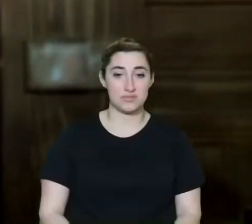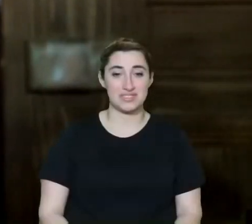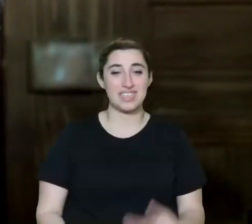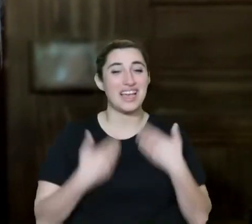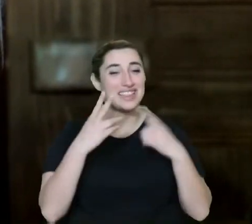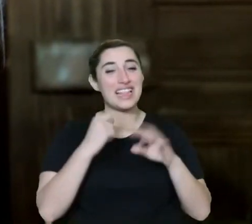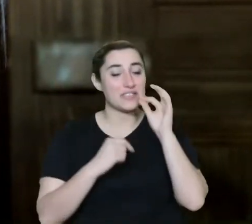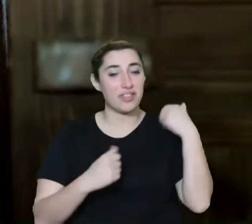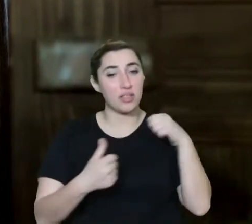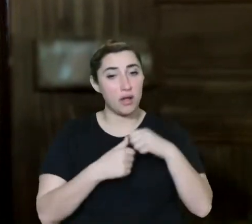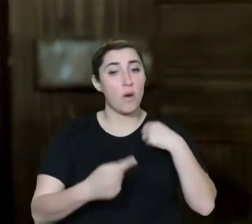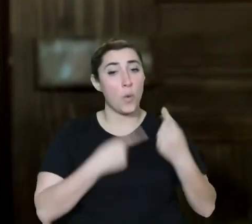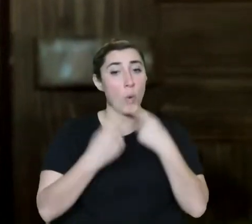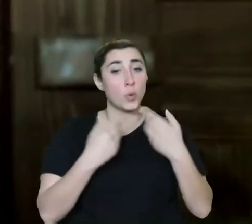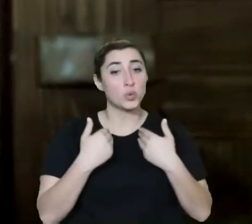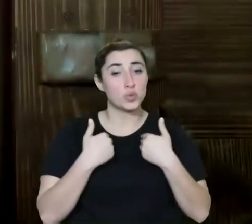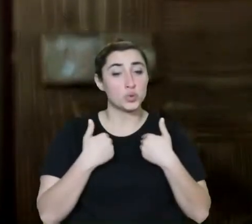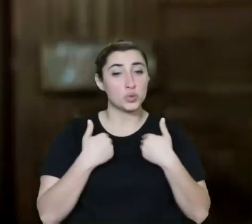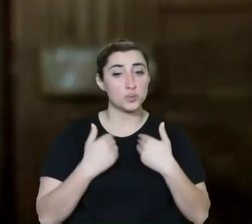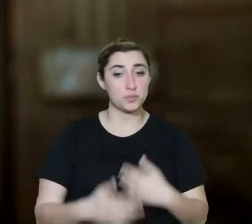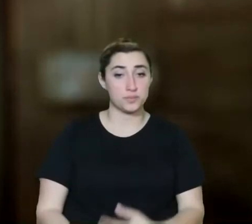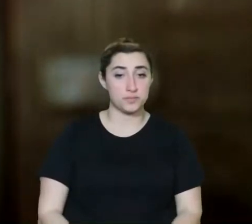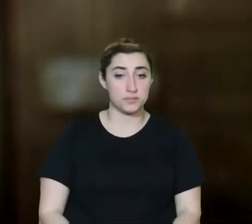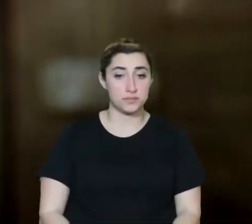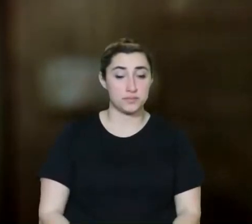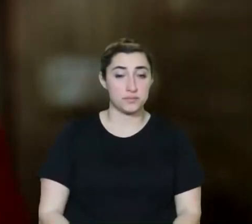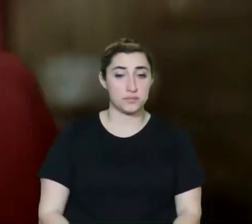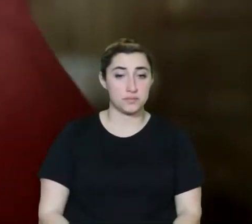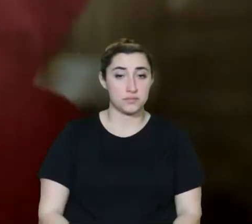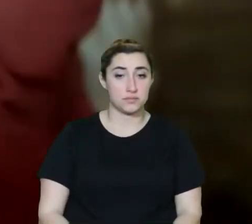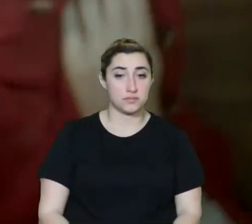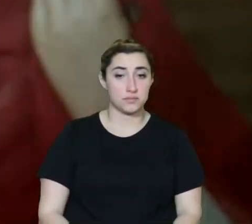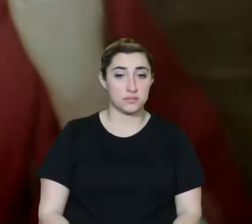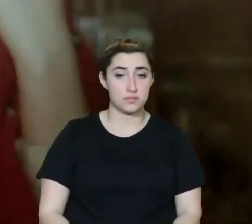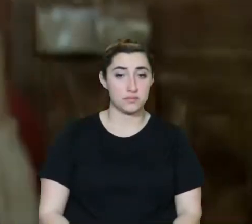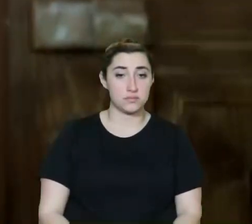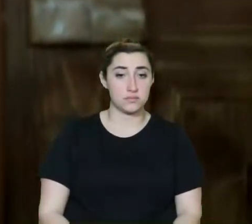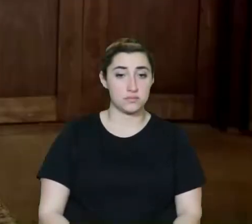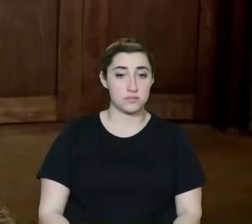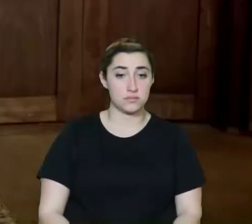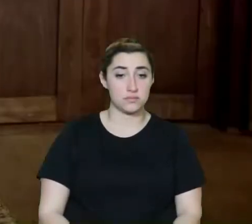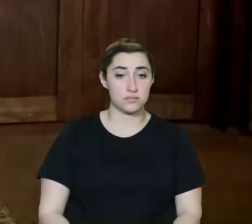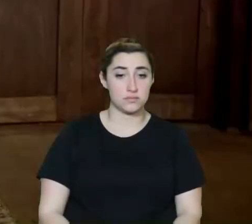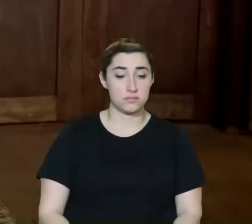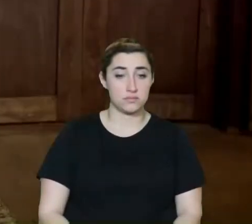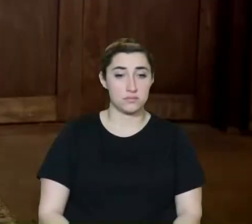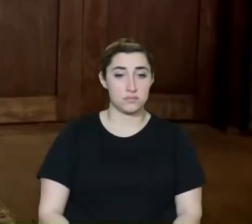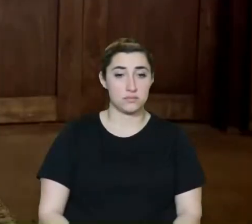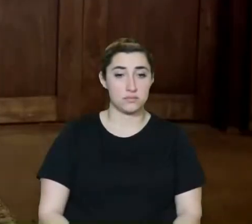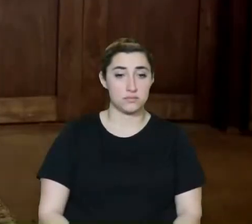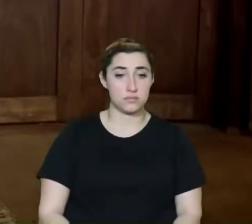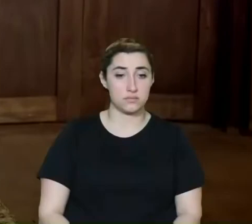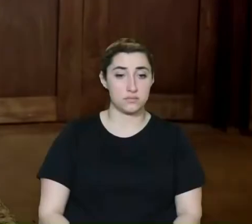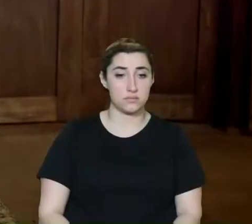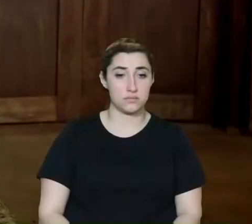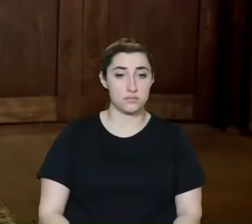Kadı İlyas Efendi ile tekrar konuştum. Bacım Sultan annesinin duymasını istemezmiş gibi panikleyerek eşiğe çıkıp kapıyı çekti.